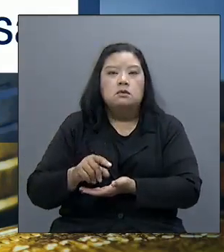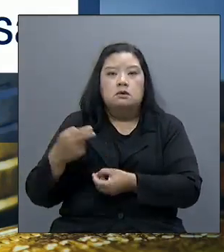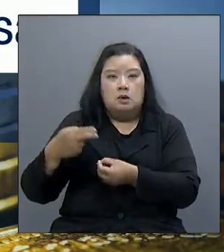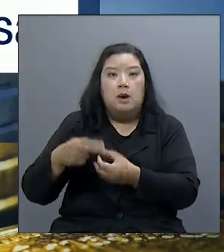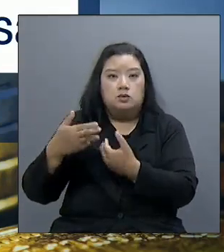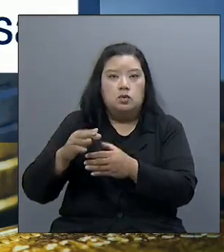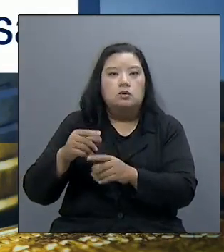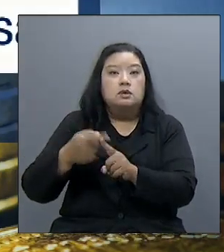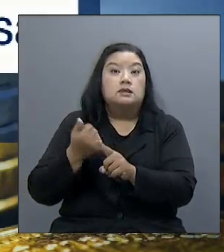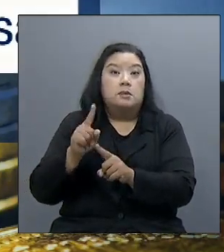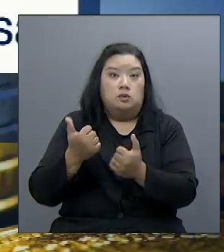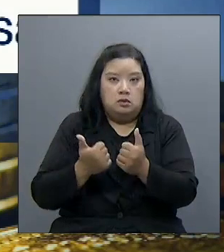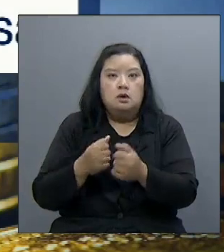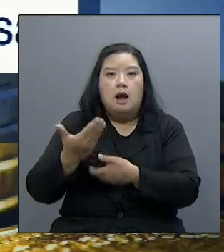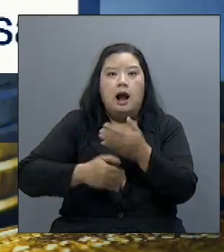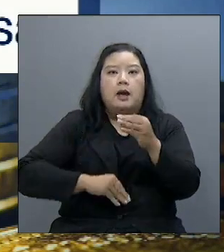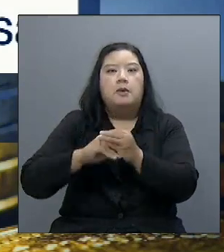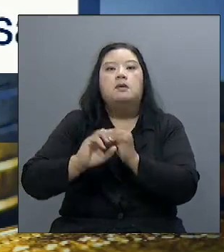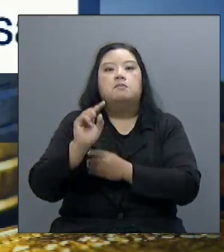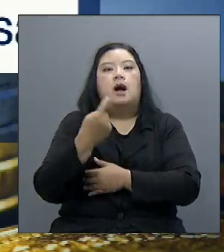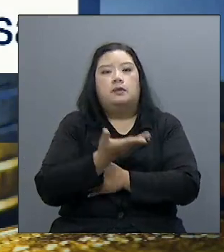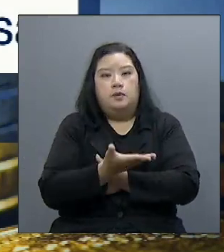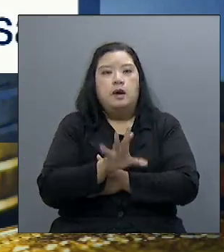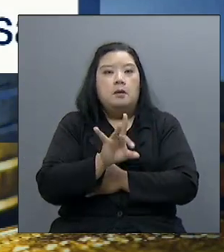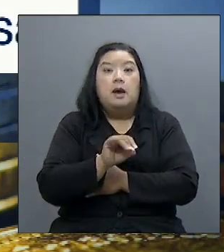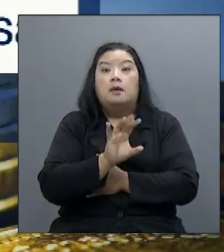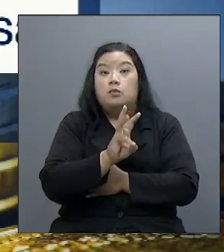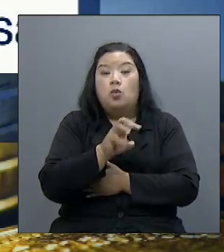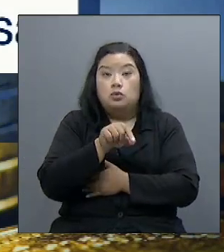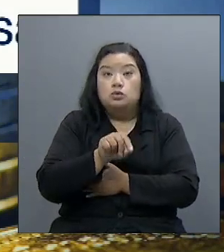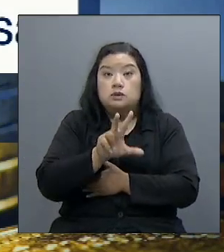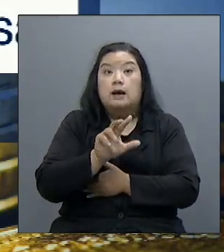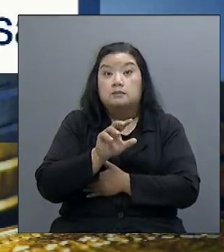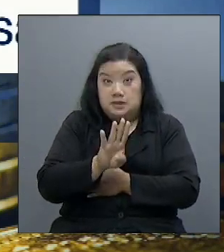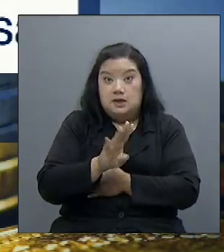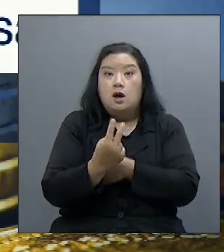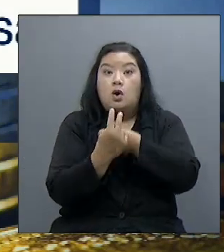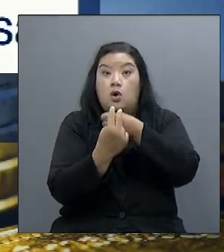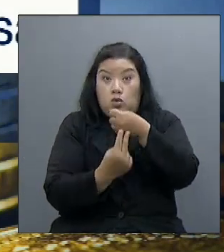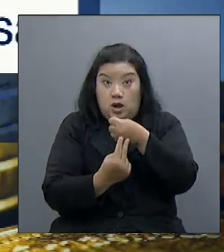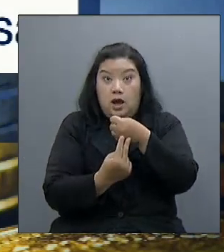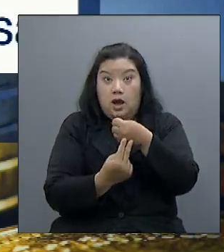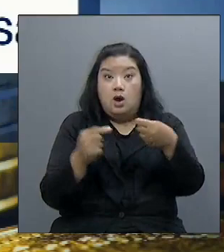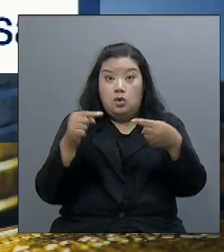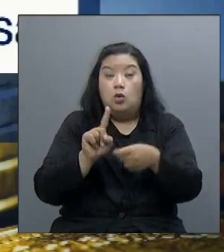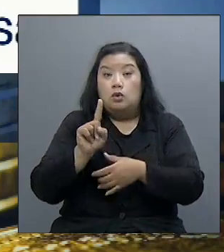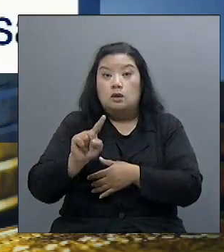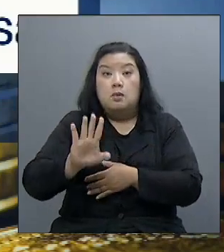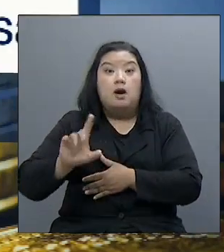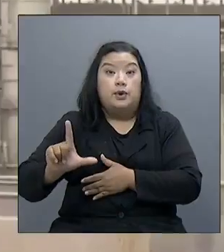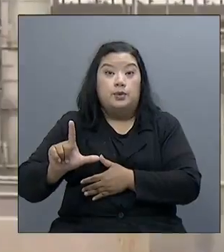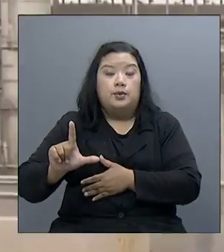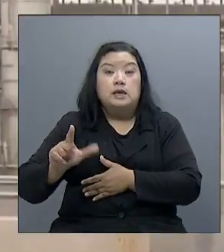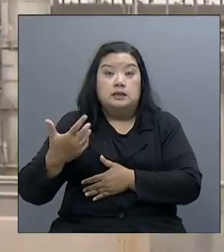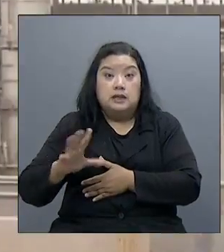ร้อยละ 4.29ค่ะอยู่ที่ระดับ 86.3 4ดอลลาร์สหรัฐต่อบาเรลสำนักข่าวบูมเบิก